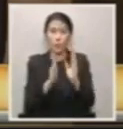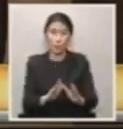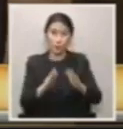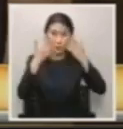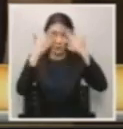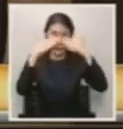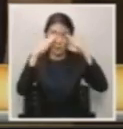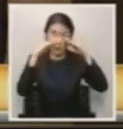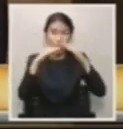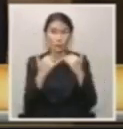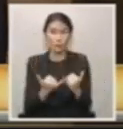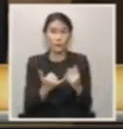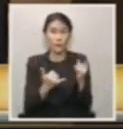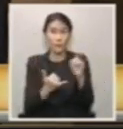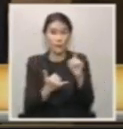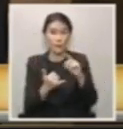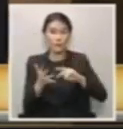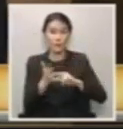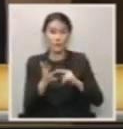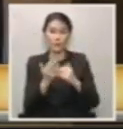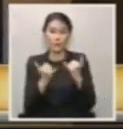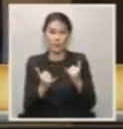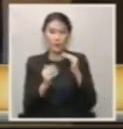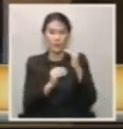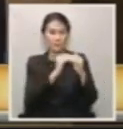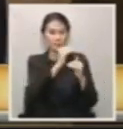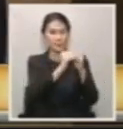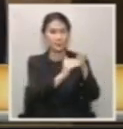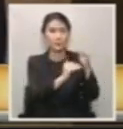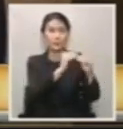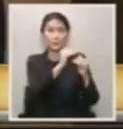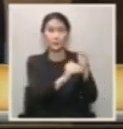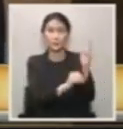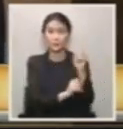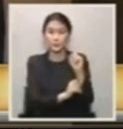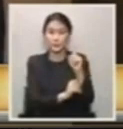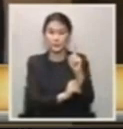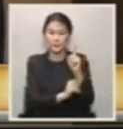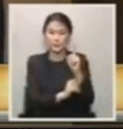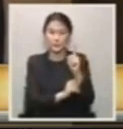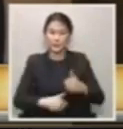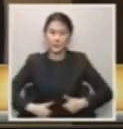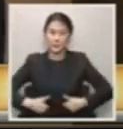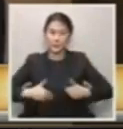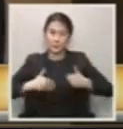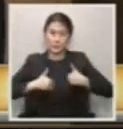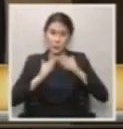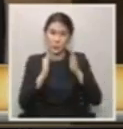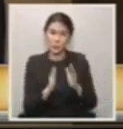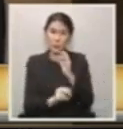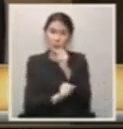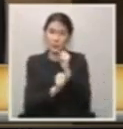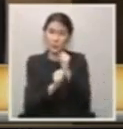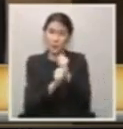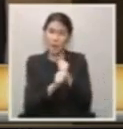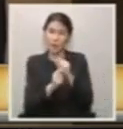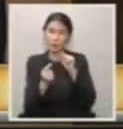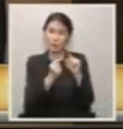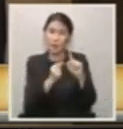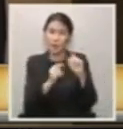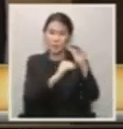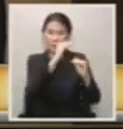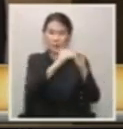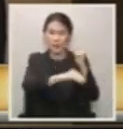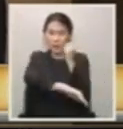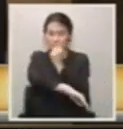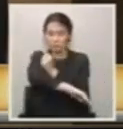วันนี้ก็ได้รับการพัฒนาคุณภาพฝีมือแรงงานพัฒนาทักษะเพิ่มเติมจากกรม